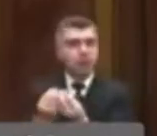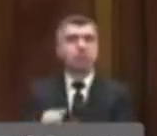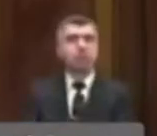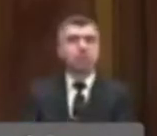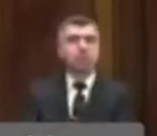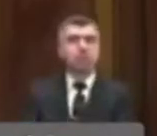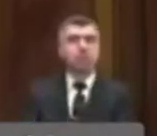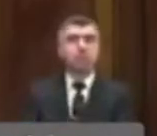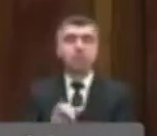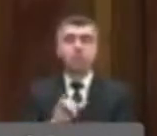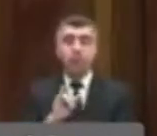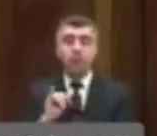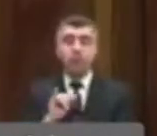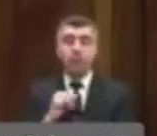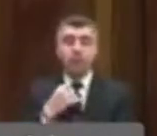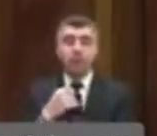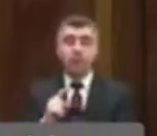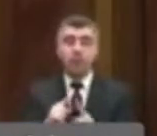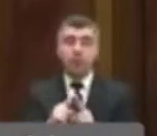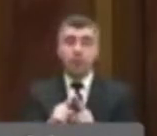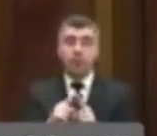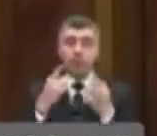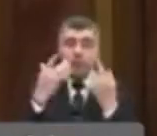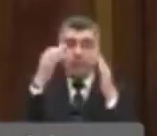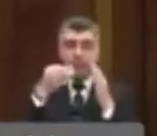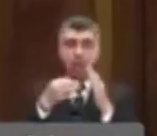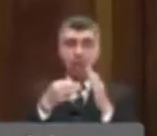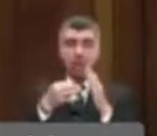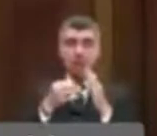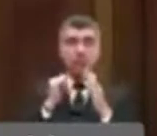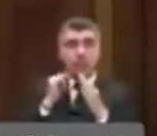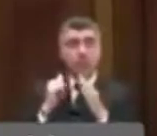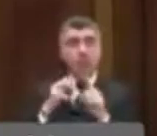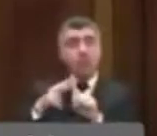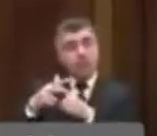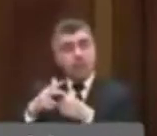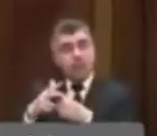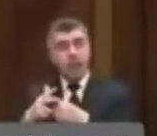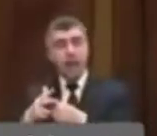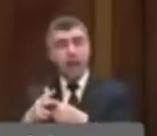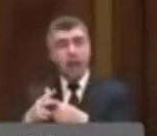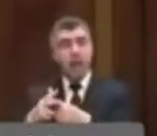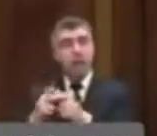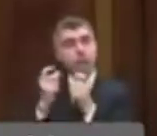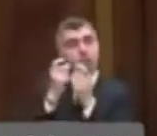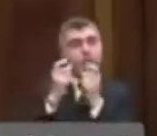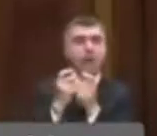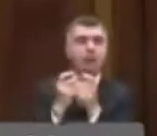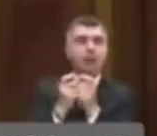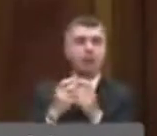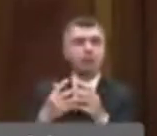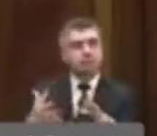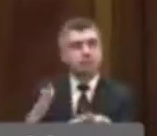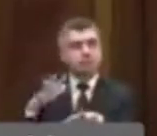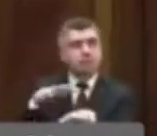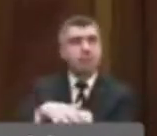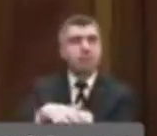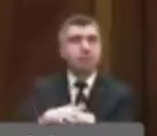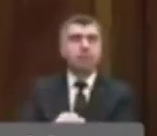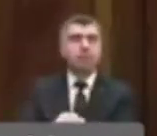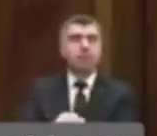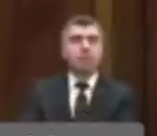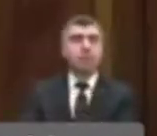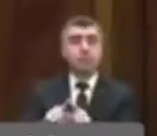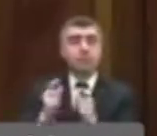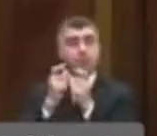يتحقق الا اذا تم اخضاع الثقافه لمنطق الصناعة والمقاولة. لذلك غادي نعملوا على تقوية